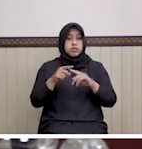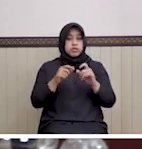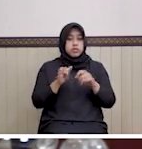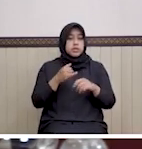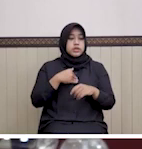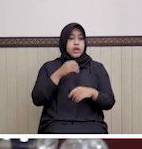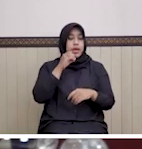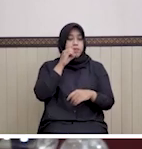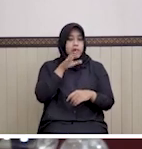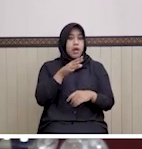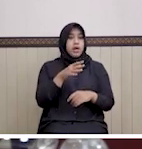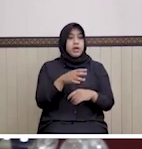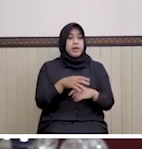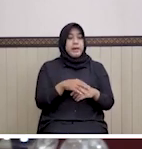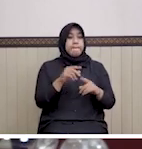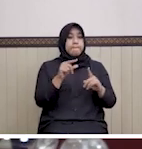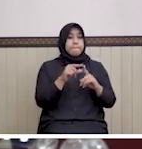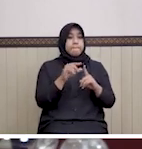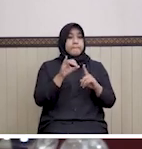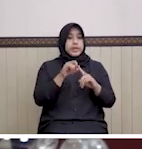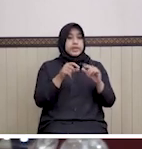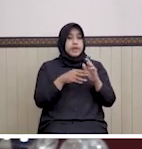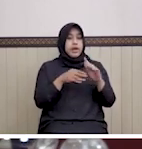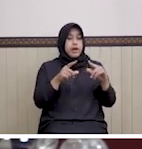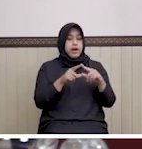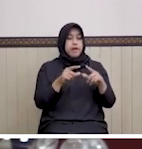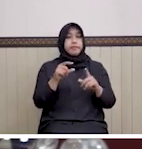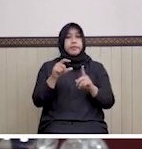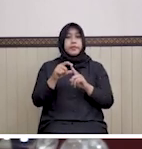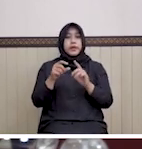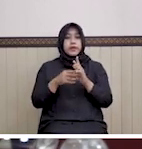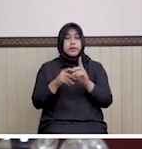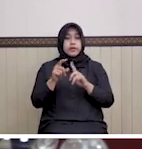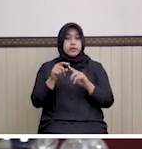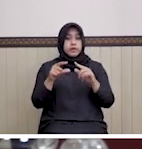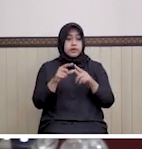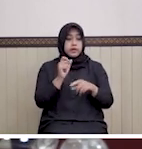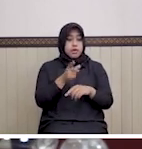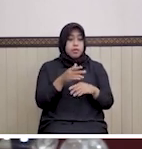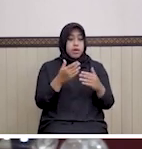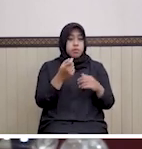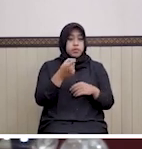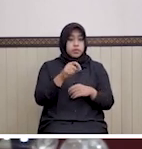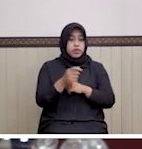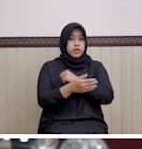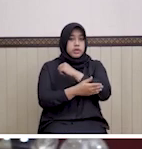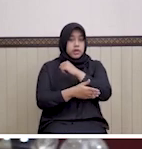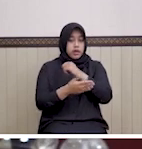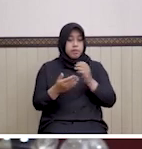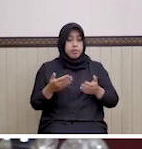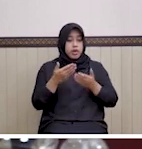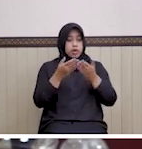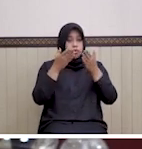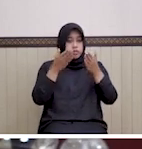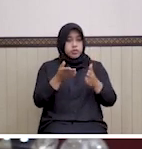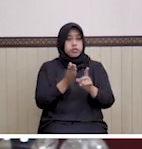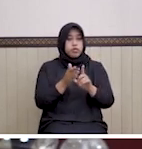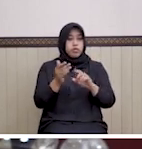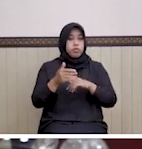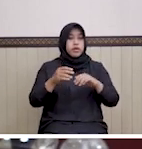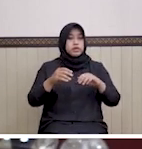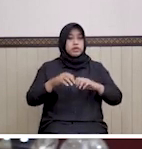bantakan dengan perkara dengan pidana denda denda itu Apakah benar negara memberikan untuk korban-korban kekerasan